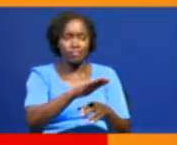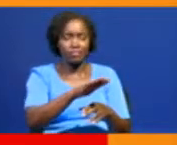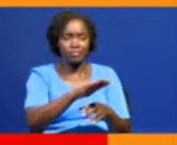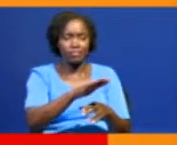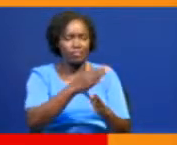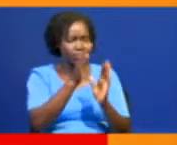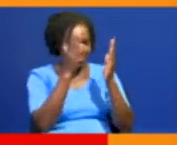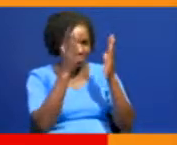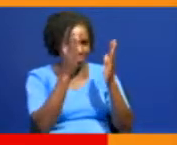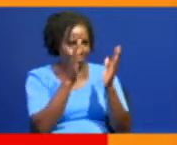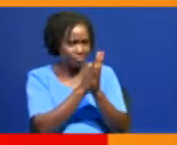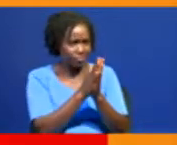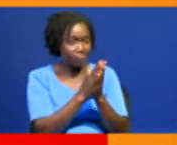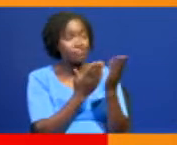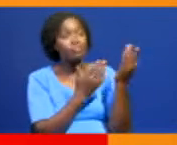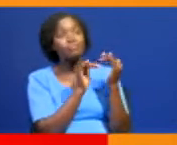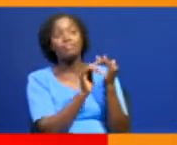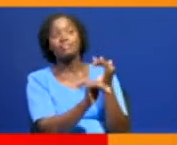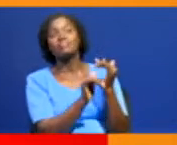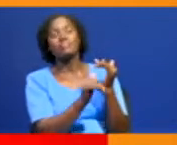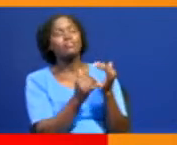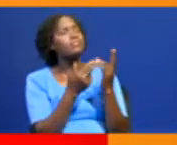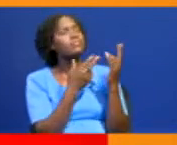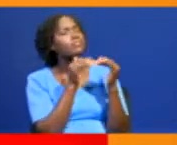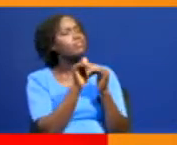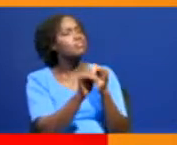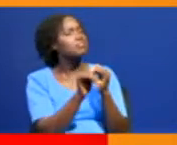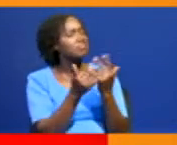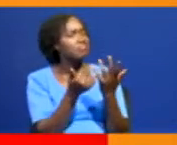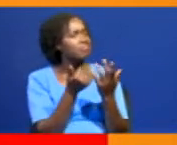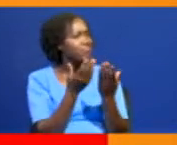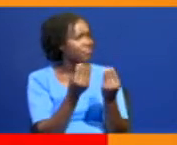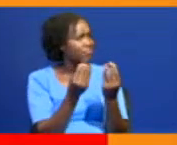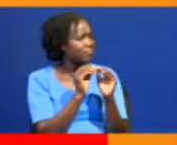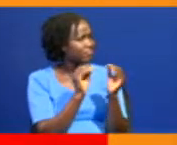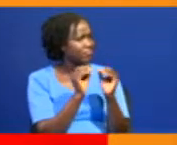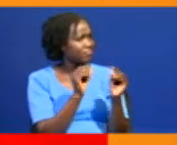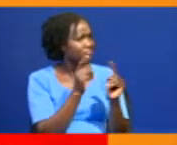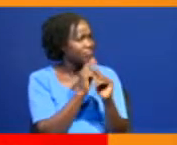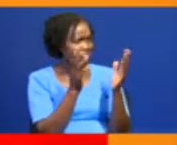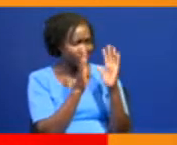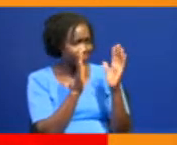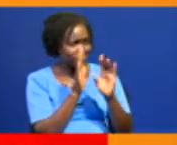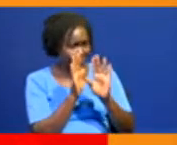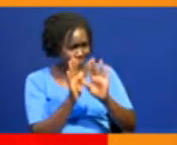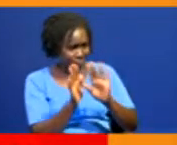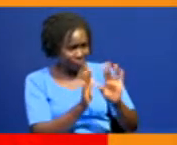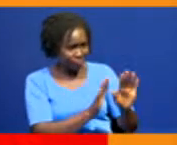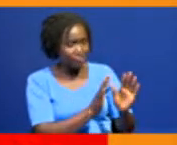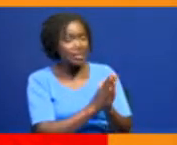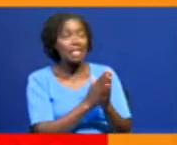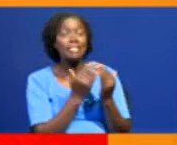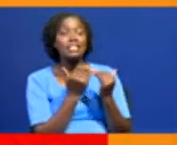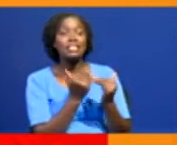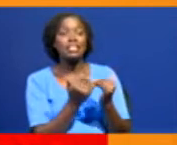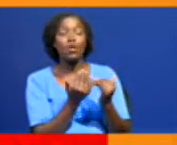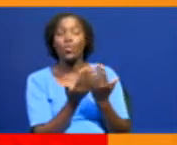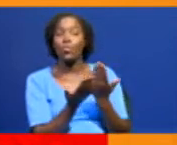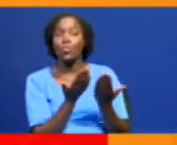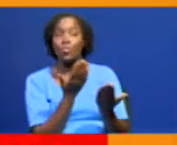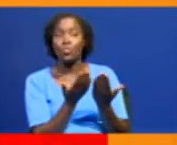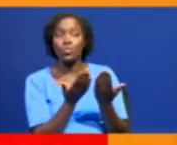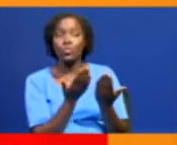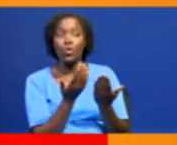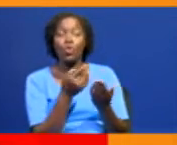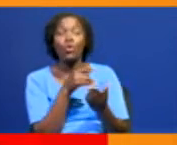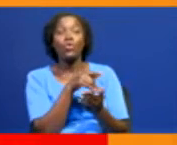Hongera sana. Bila shaka tunatumai kwamba tunadhania kwamba pengine haikuwa kazi rahisi, lakini hongera kwa hilo. Sasa japo itakuwa